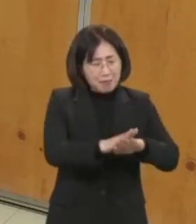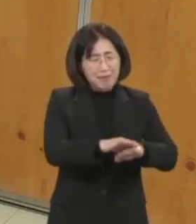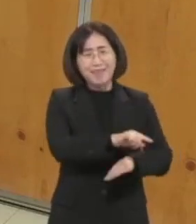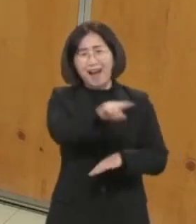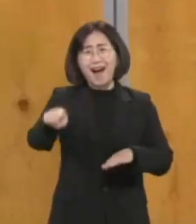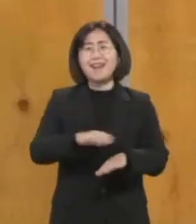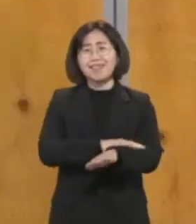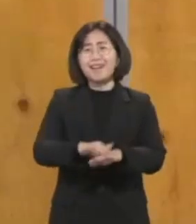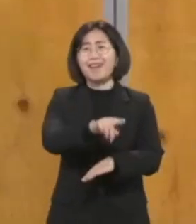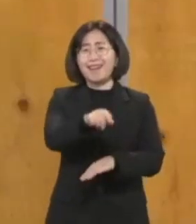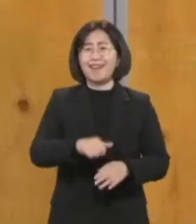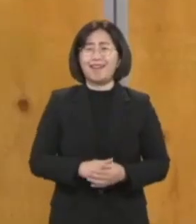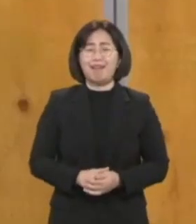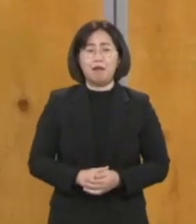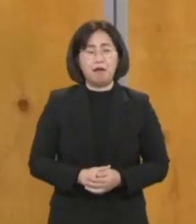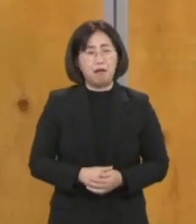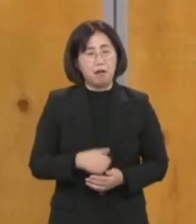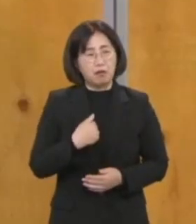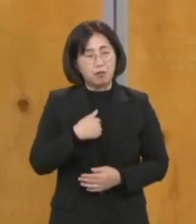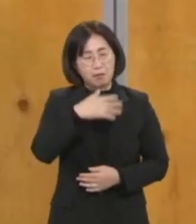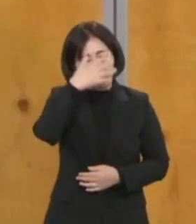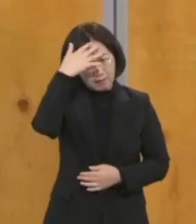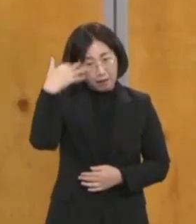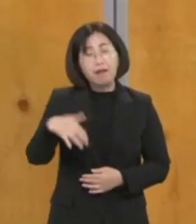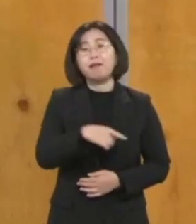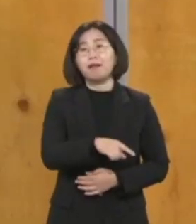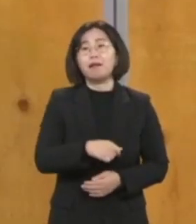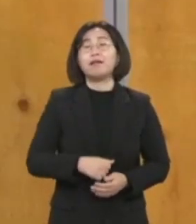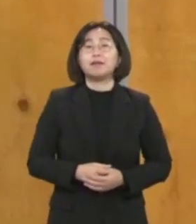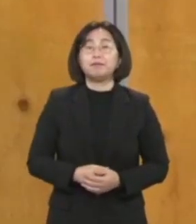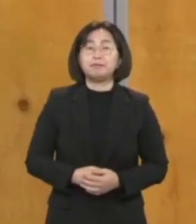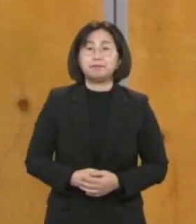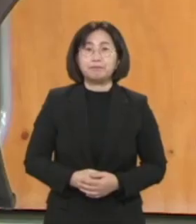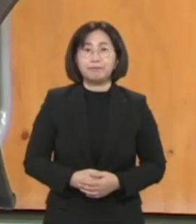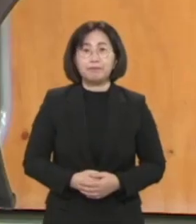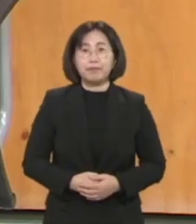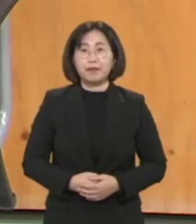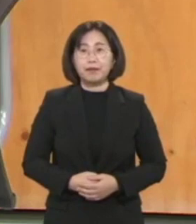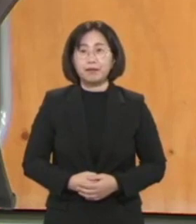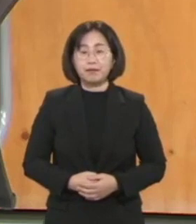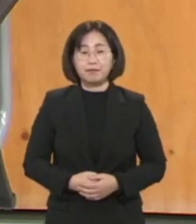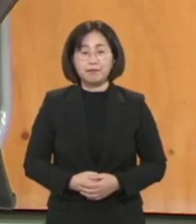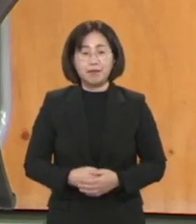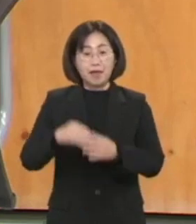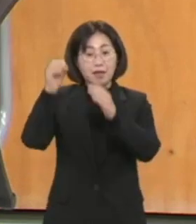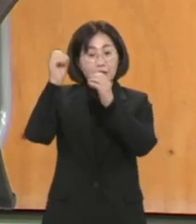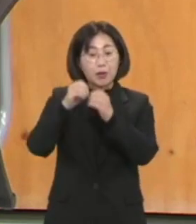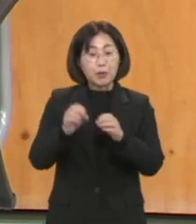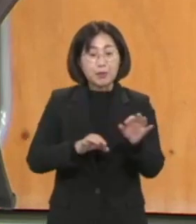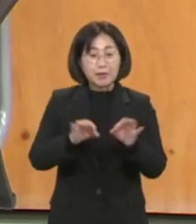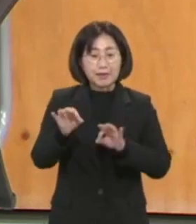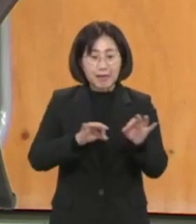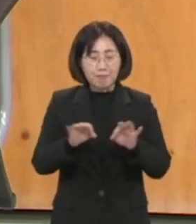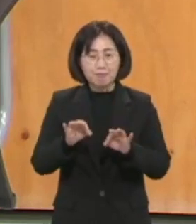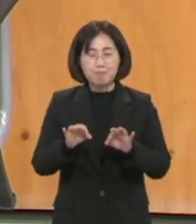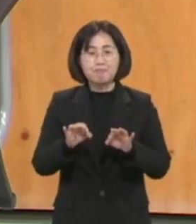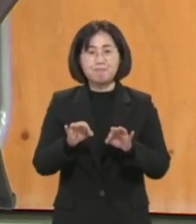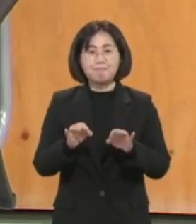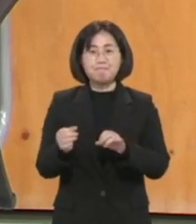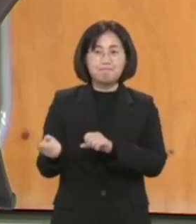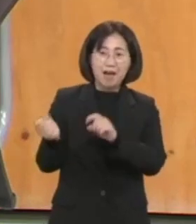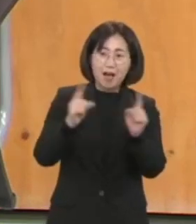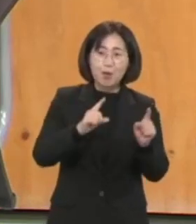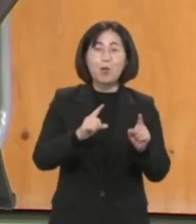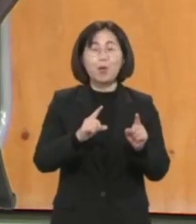아닌가요 정말 다행이죠네 그래서 이제 전통 시장도 살리기도 하고 골목 상권